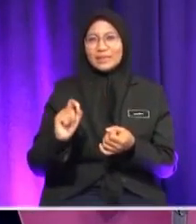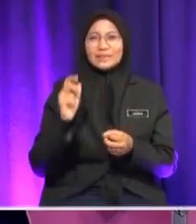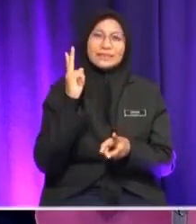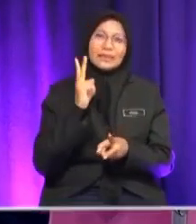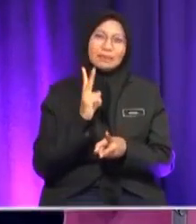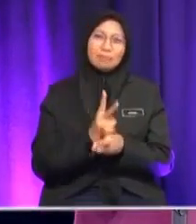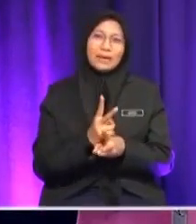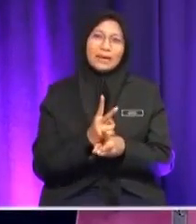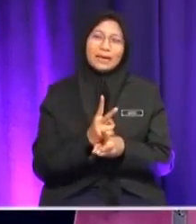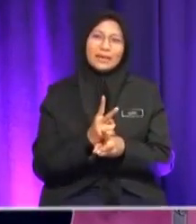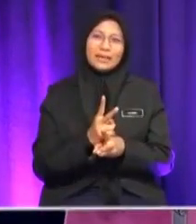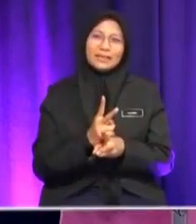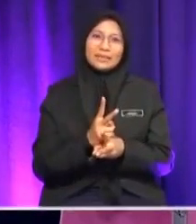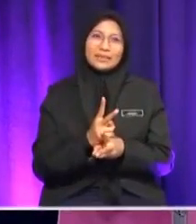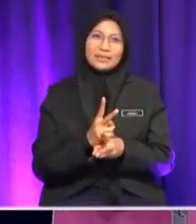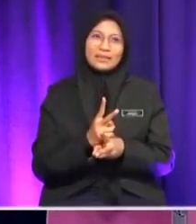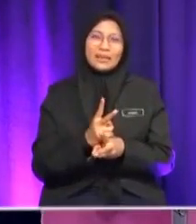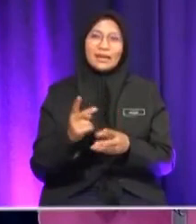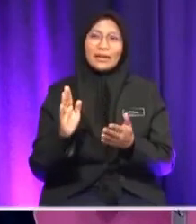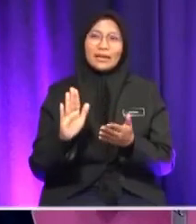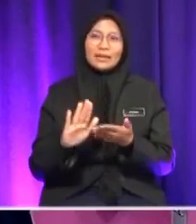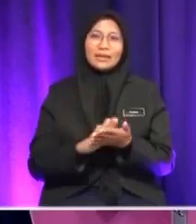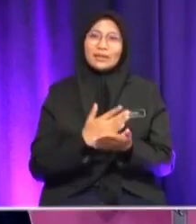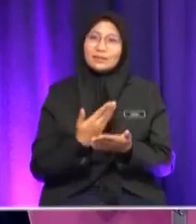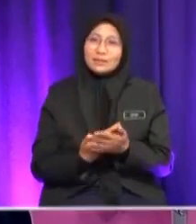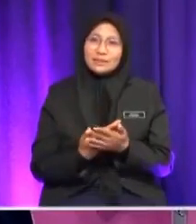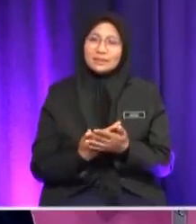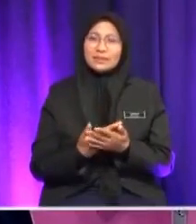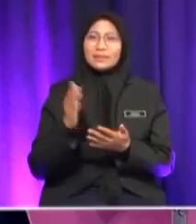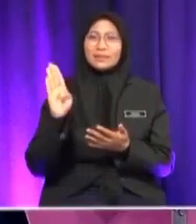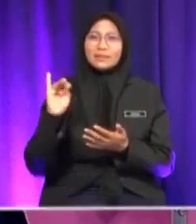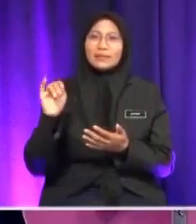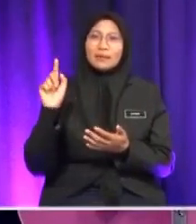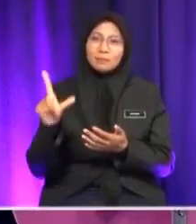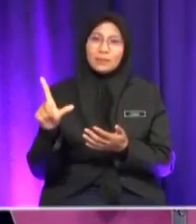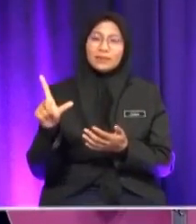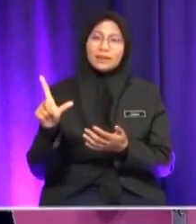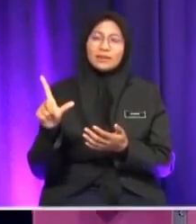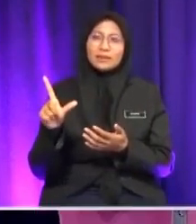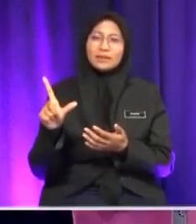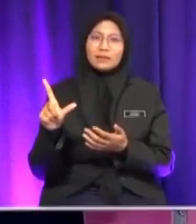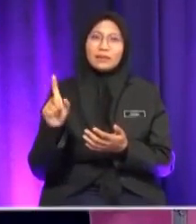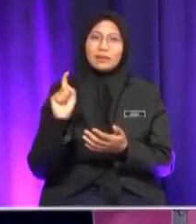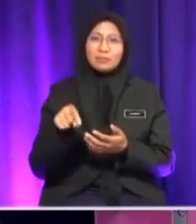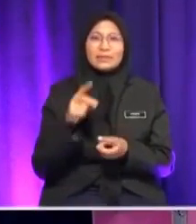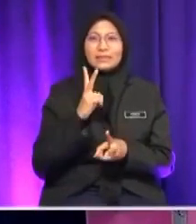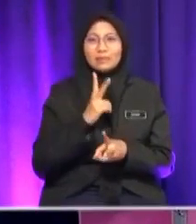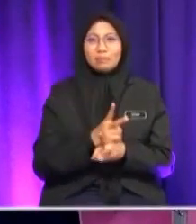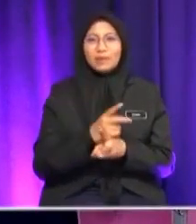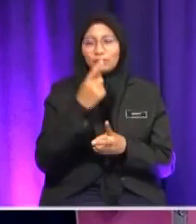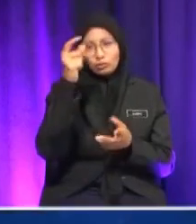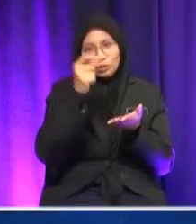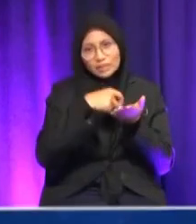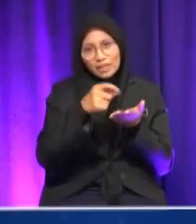kita. Setiap bil-bil yang kita gunakan, kita membeli, perlu disimpan. Betul? Yang pertama,